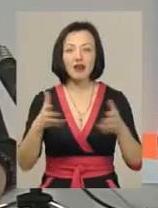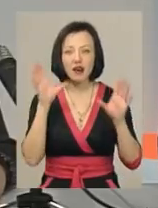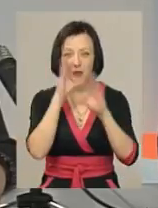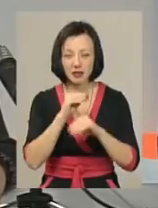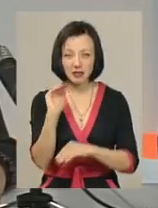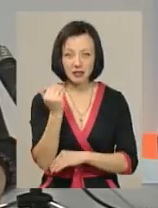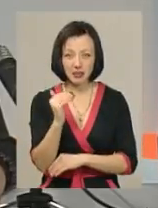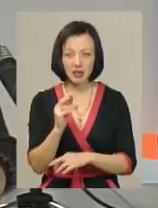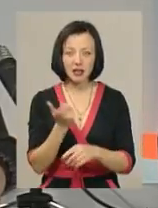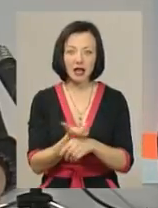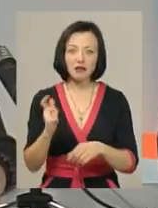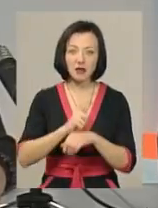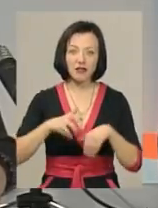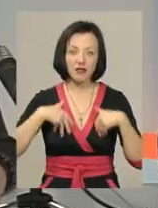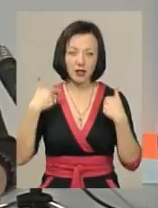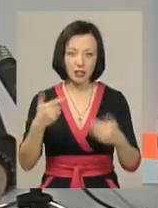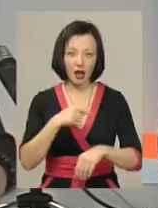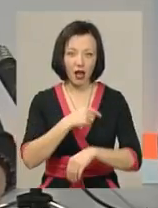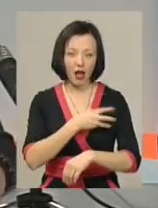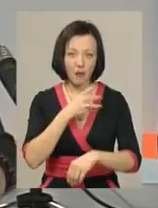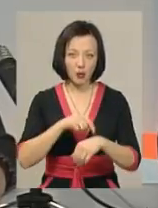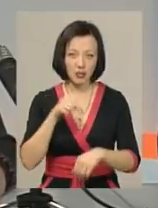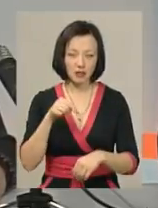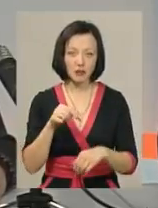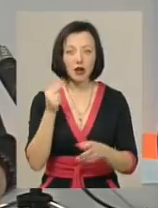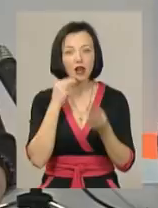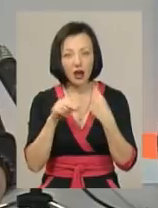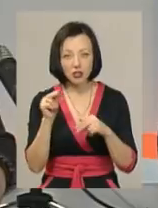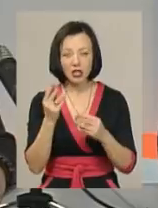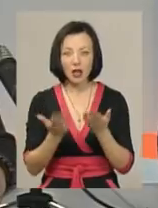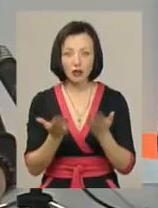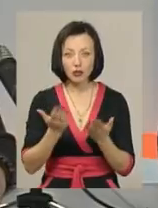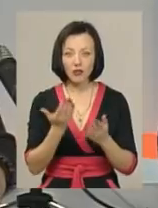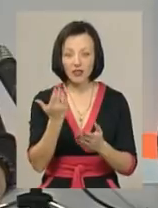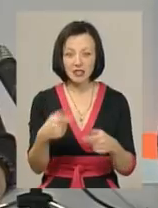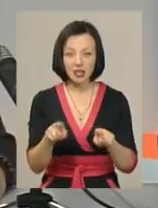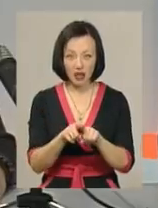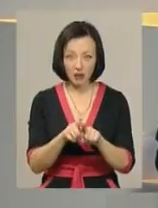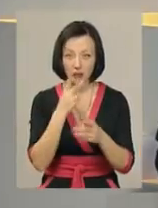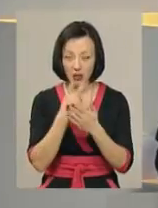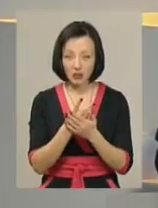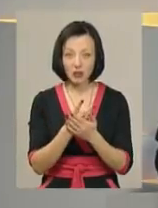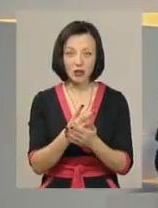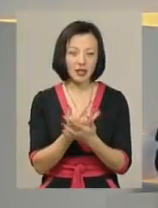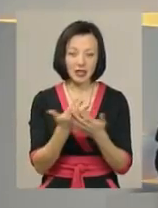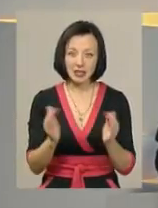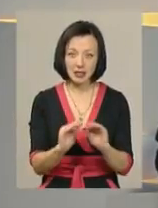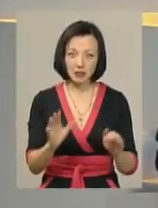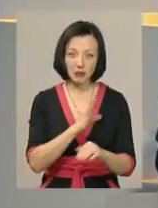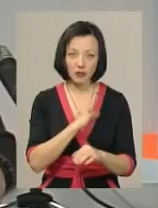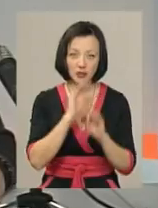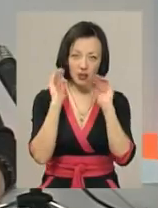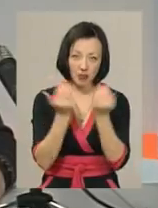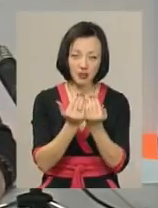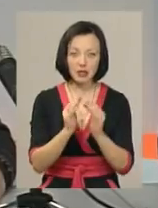Да з надмірним вираженням емоційним краще якщо ви з таким стикнулися буь різні дітки є є дітки